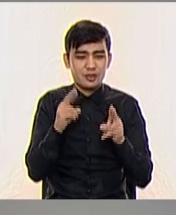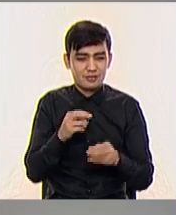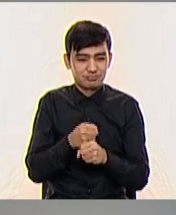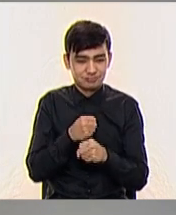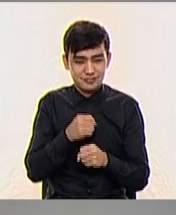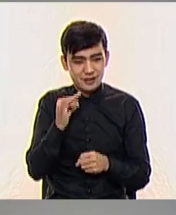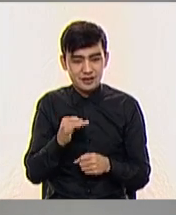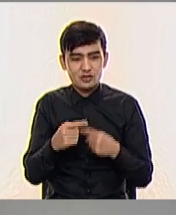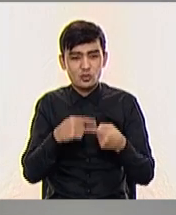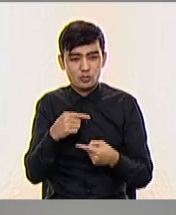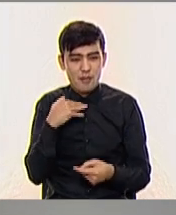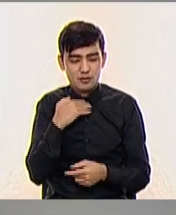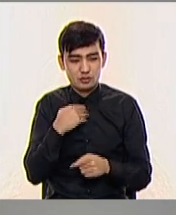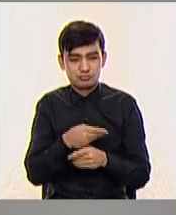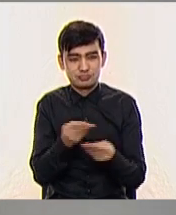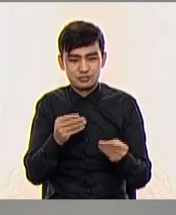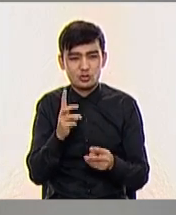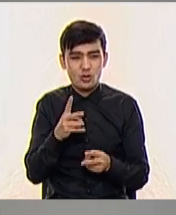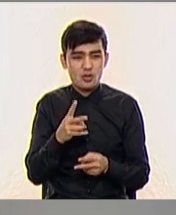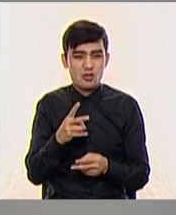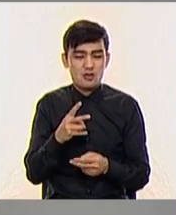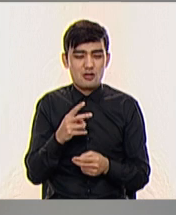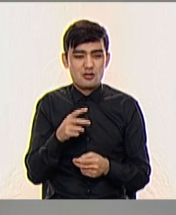передачей мяса малоимущим. Но